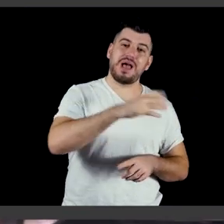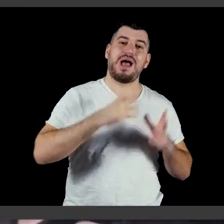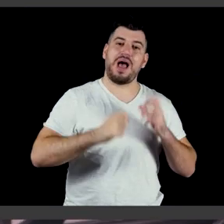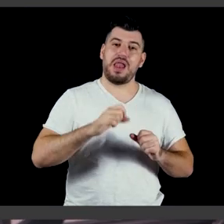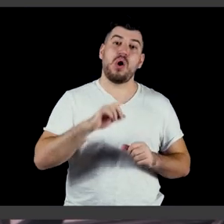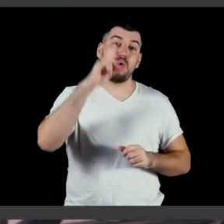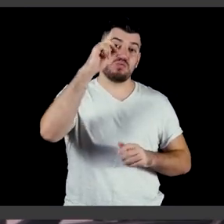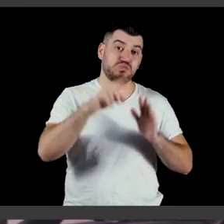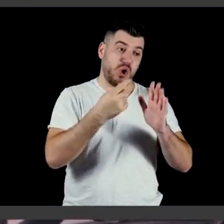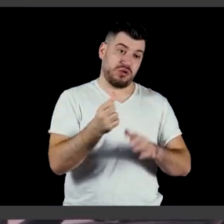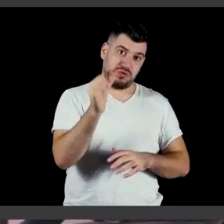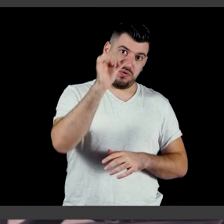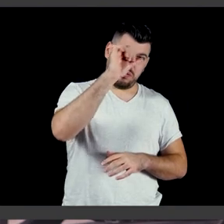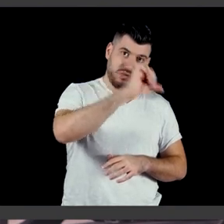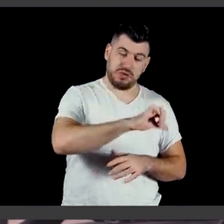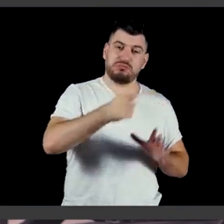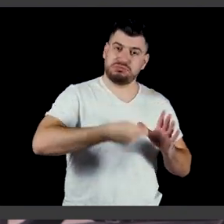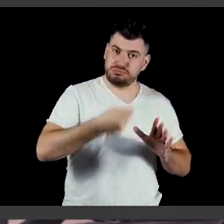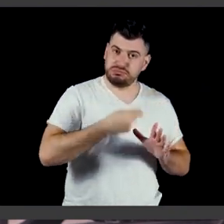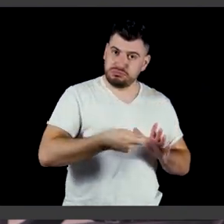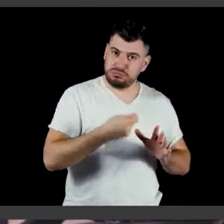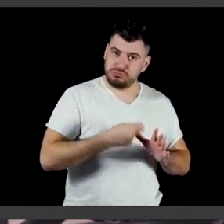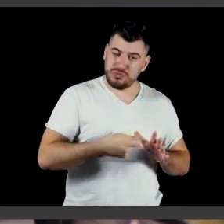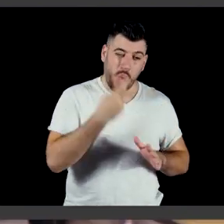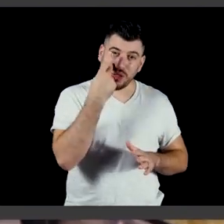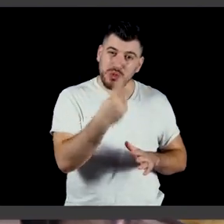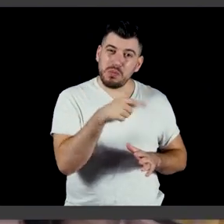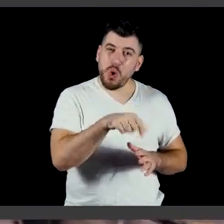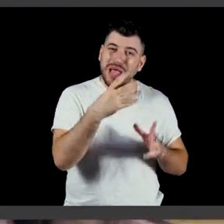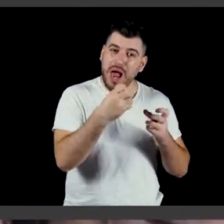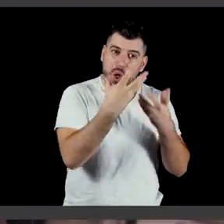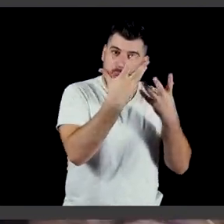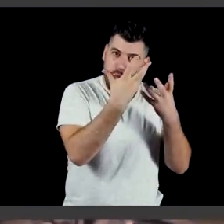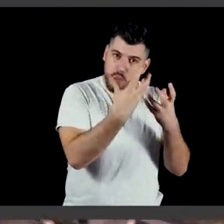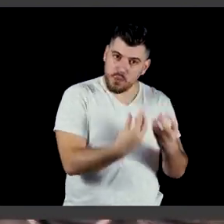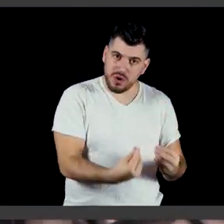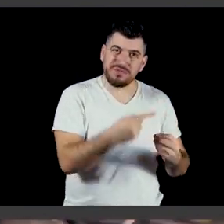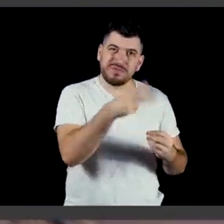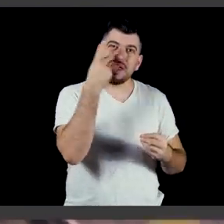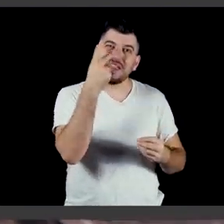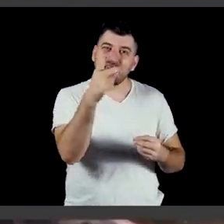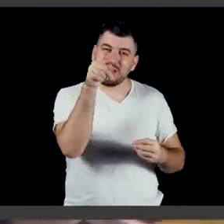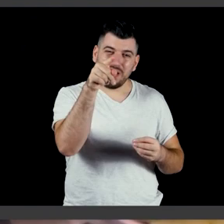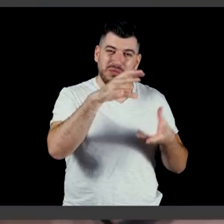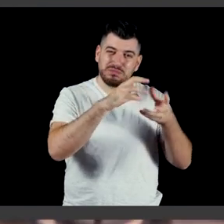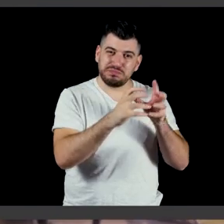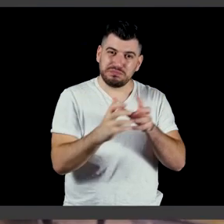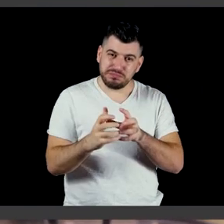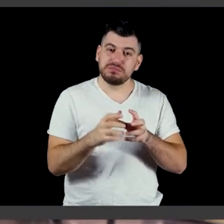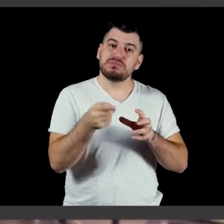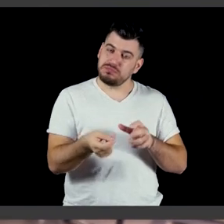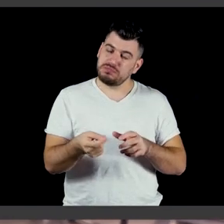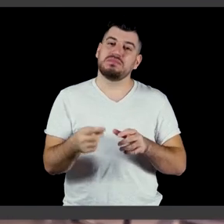δόσεις. Πρώτη δόση πάει μέσα. Ανακατεύουμε με το που απορροφηθεί η πρώτη δόση και γίνει αυτό το πράγμα που φαίνεται σαν